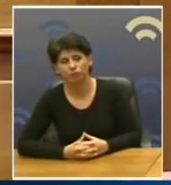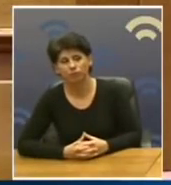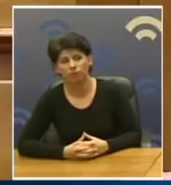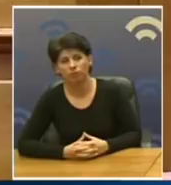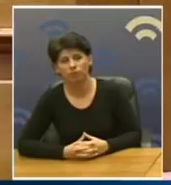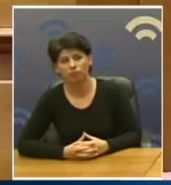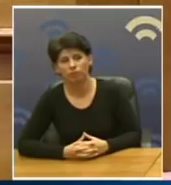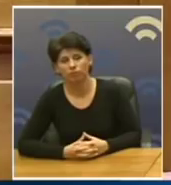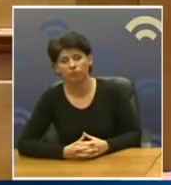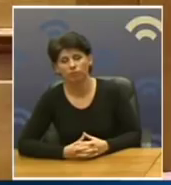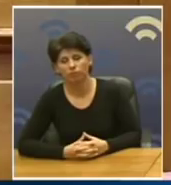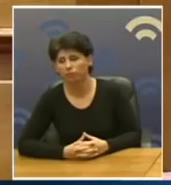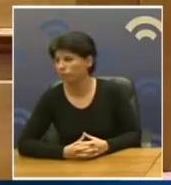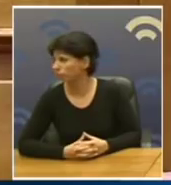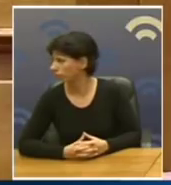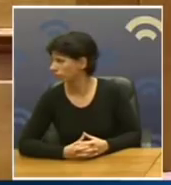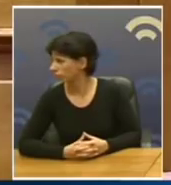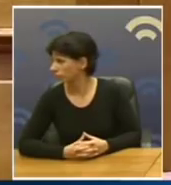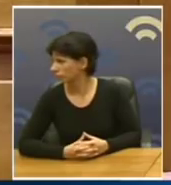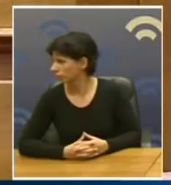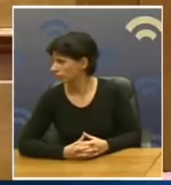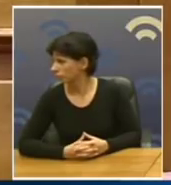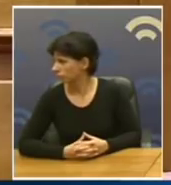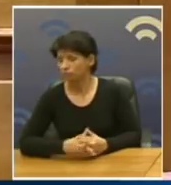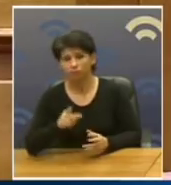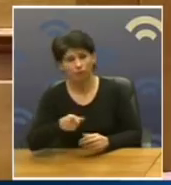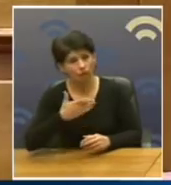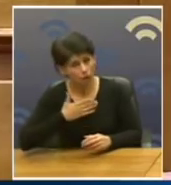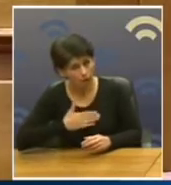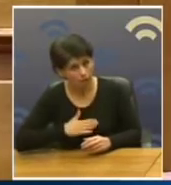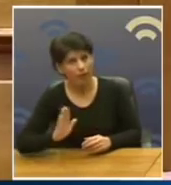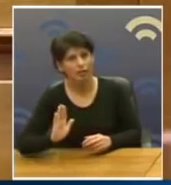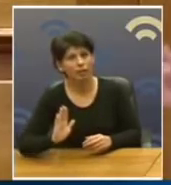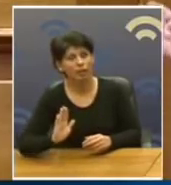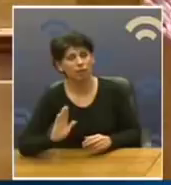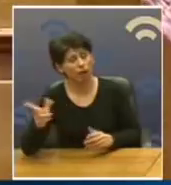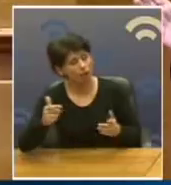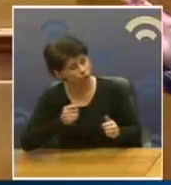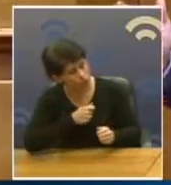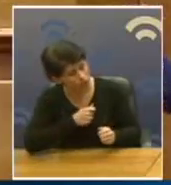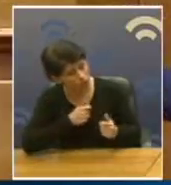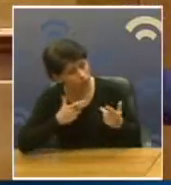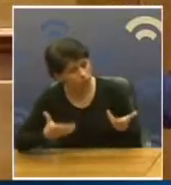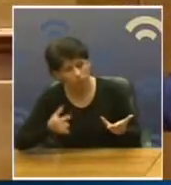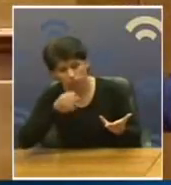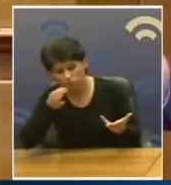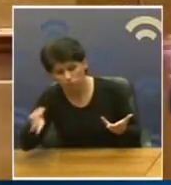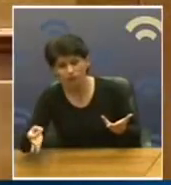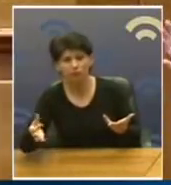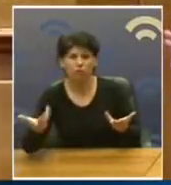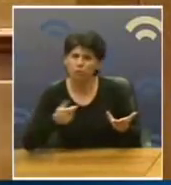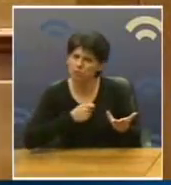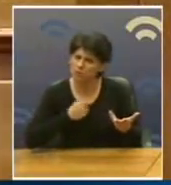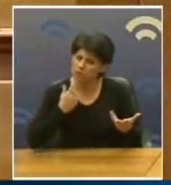Ιερό βιβλίο. Ναι, αυτό είναι το θέμα σας. Αλλά θέλετε αυτό? Το πιστεύετε αυτό? Αν το πιστεύετε, πείτε το ότι το πιστεύετε. Εγώ